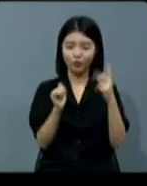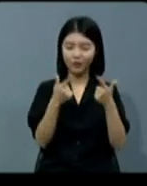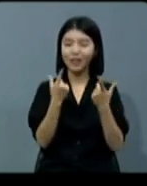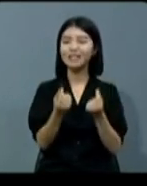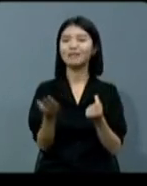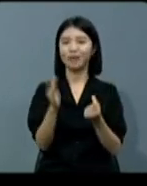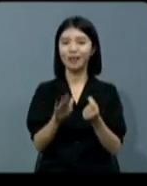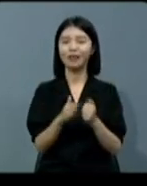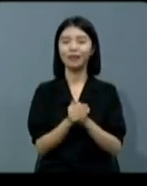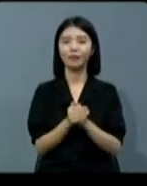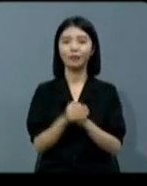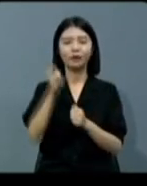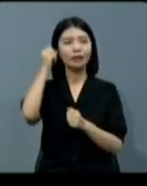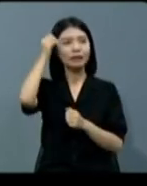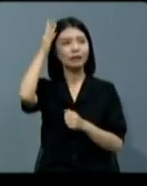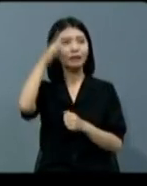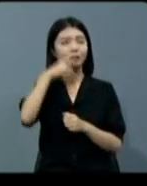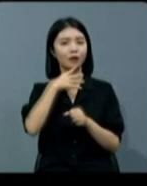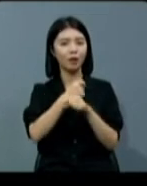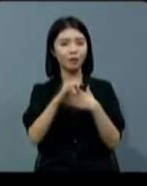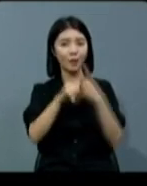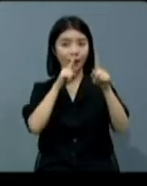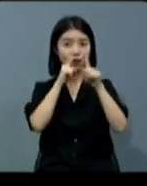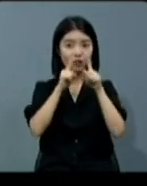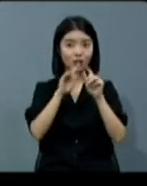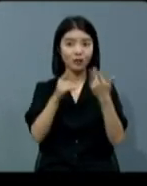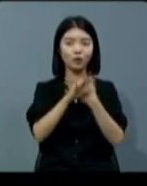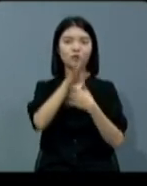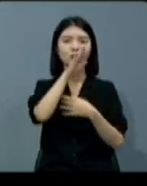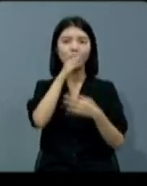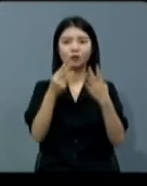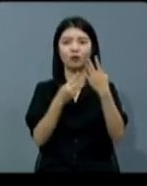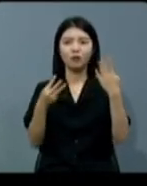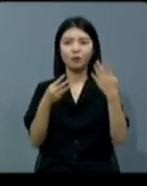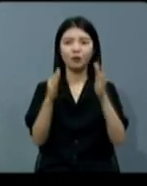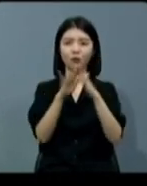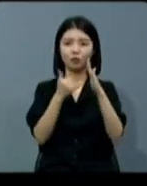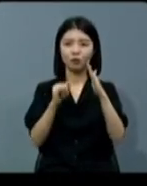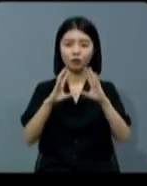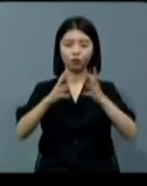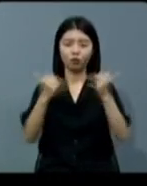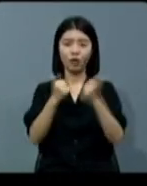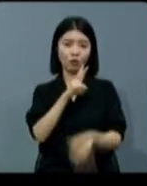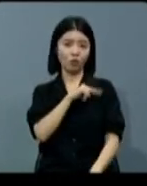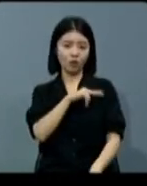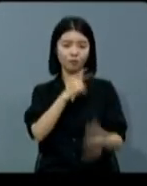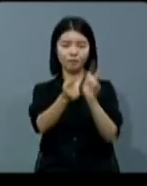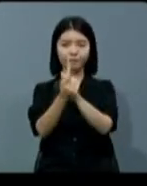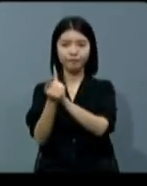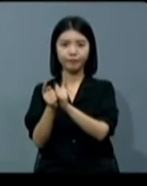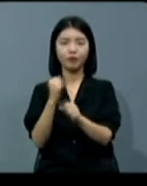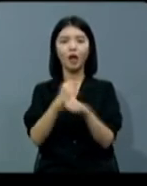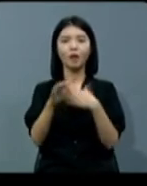같습니다만은 이제 잊을만 하면 뭐 발언이라든지 아니면 실제로 4.3 유족들이 가서 국회의원들을 만나자, 당 지도부들을 만나자